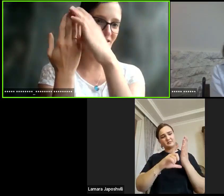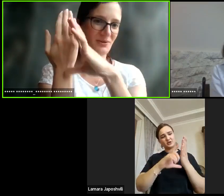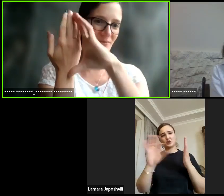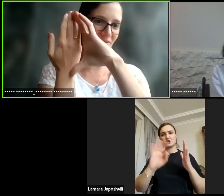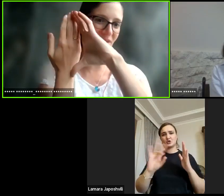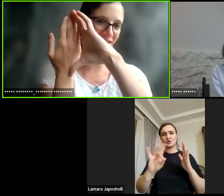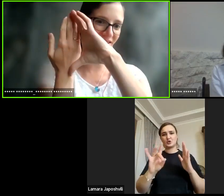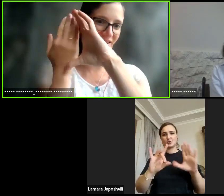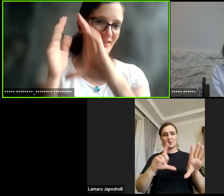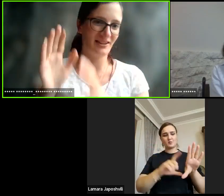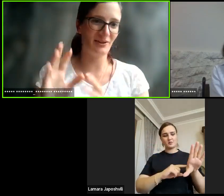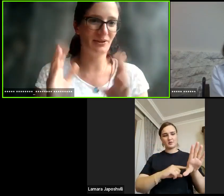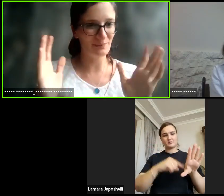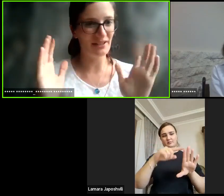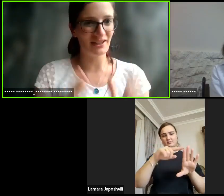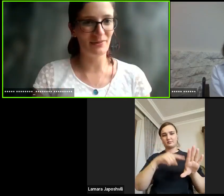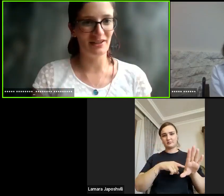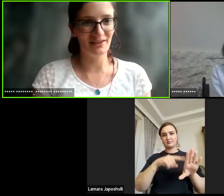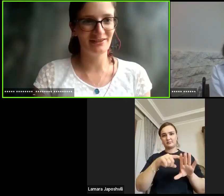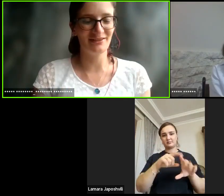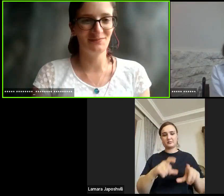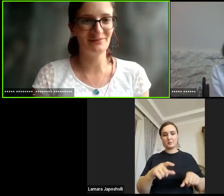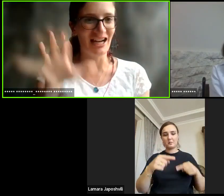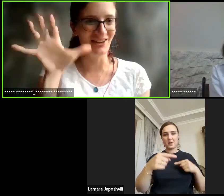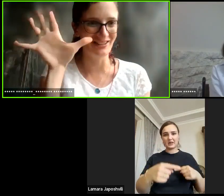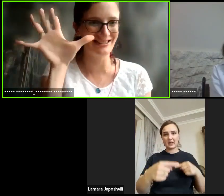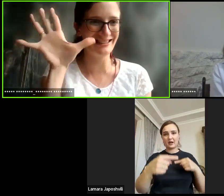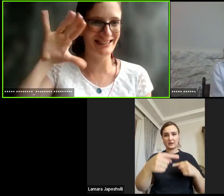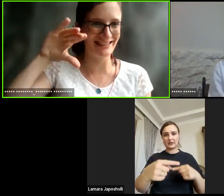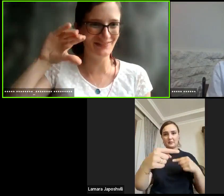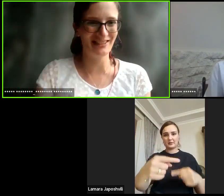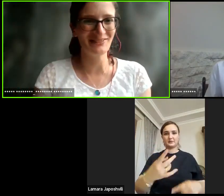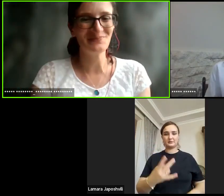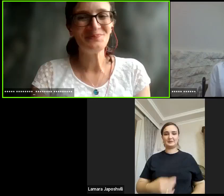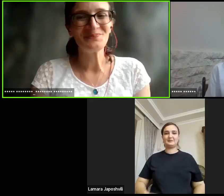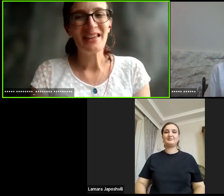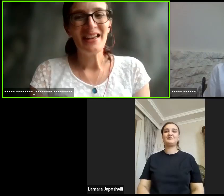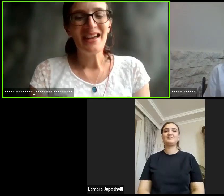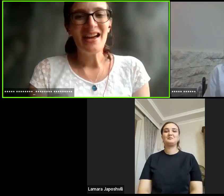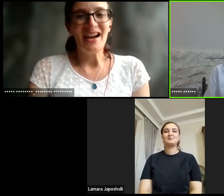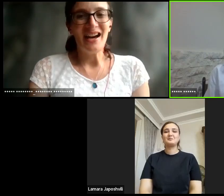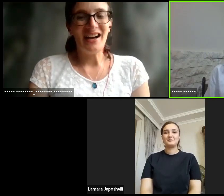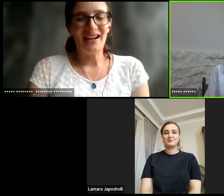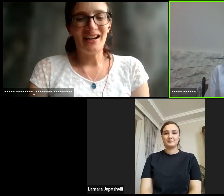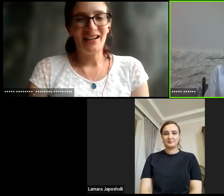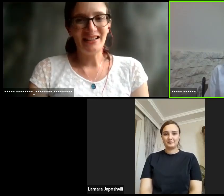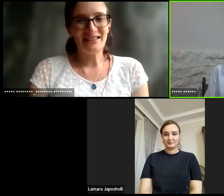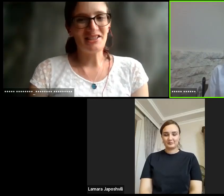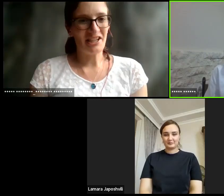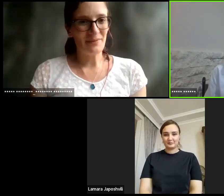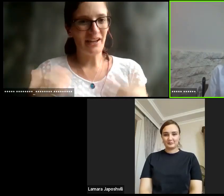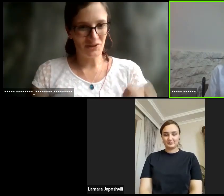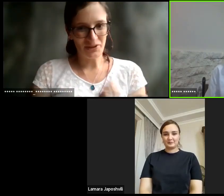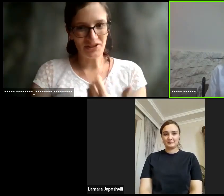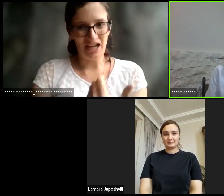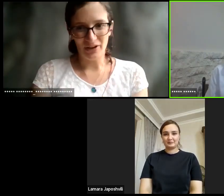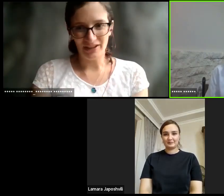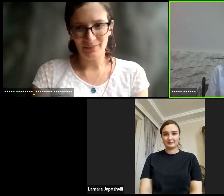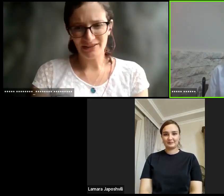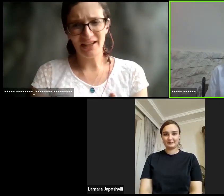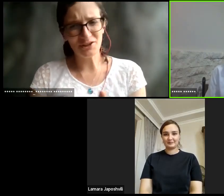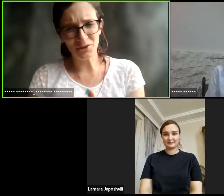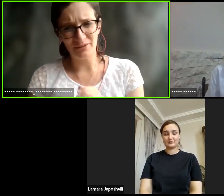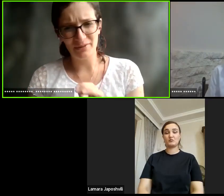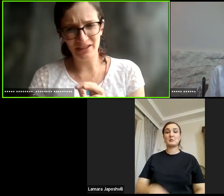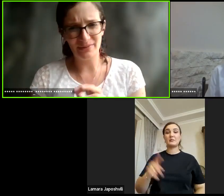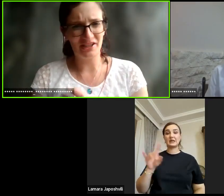მაჯიდან თითის წვერამდე მანძილია და ეს პატარა მანძილის გავლაზე ნაკლები, ანუ ეს რაც შეეხება ხელჯოხის